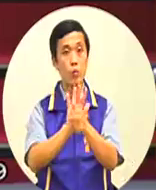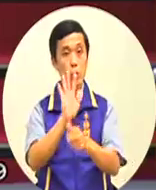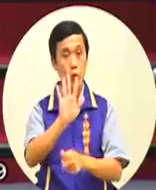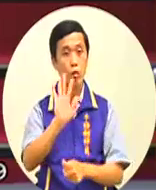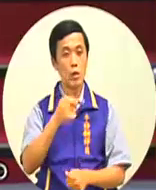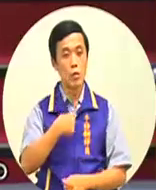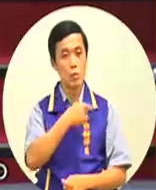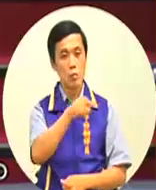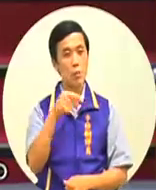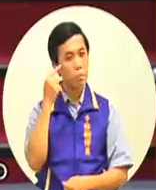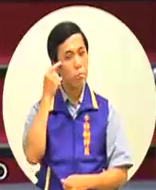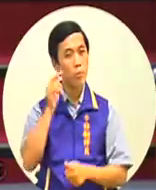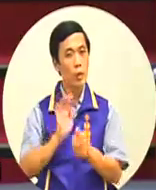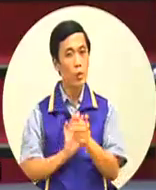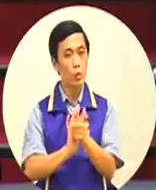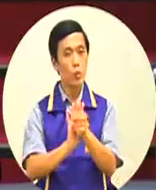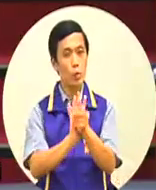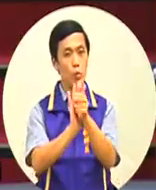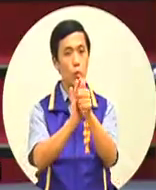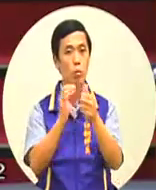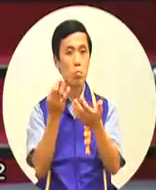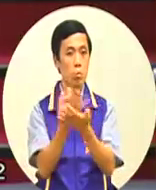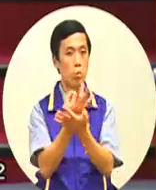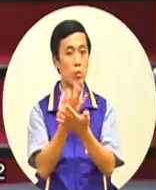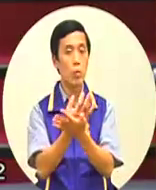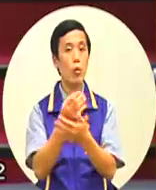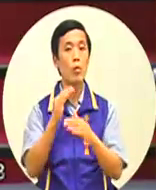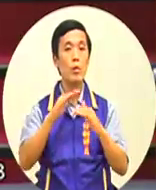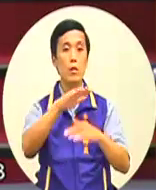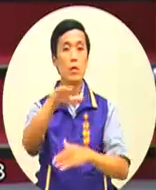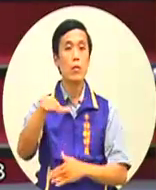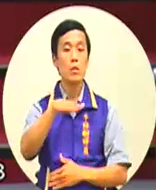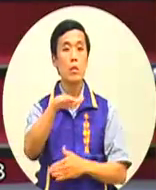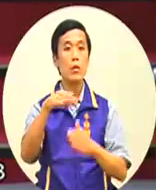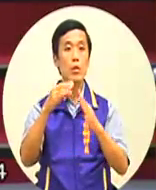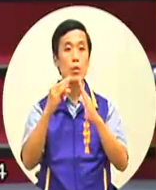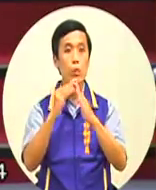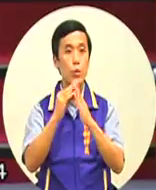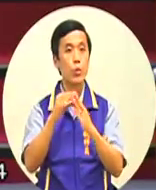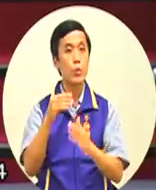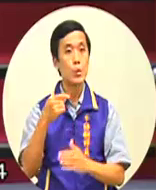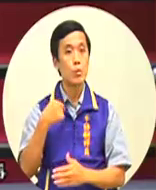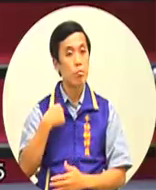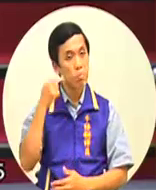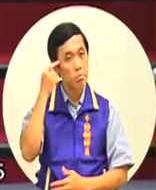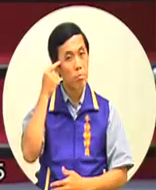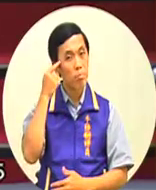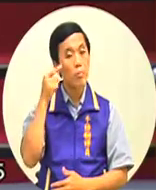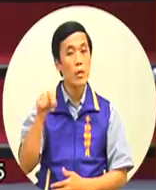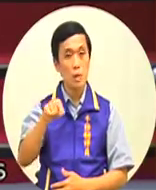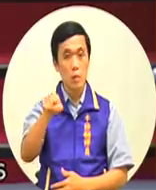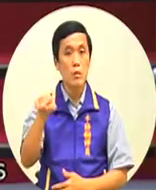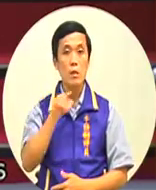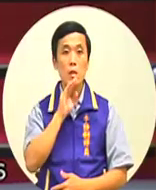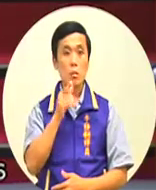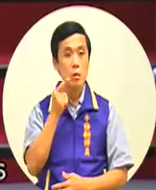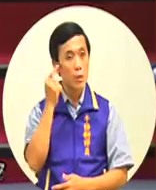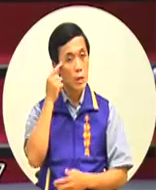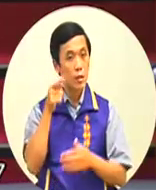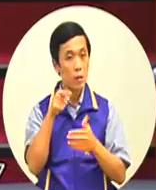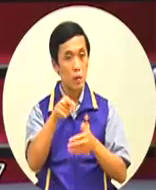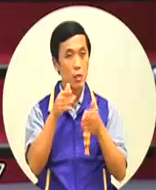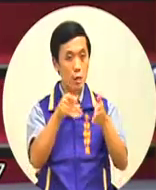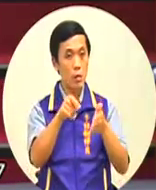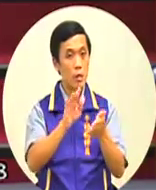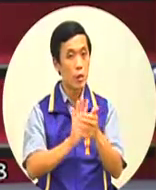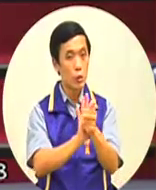以这个我们这个社会局是不是也做这样的一个推动了哈？